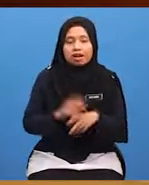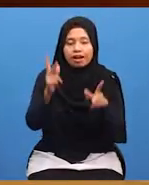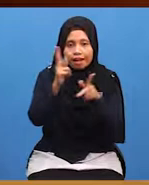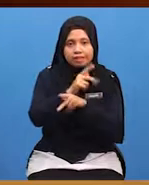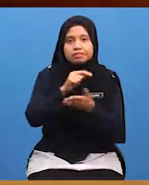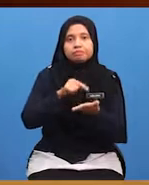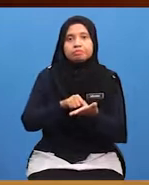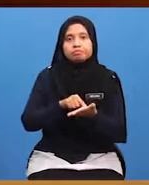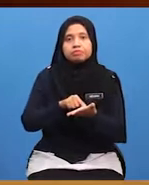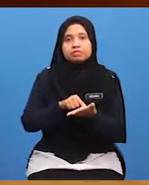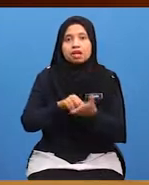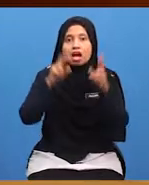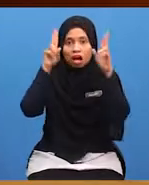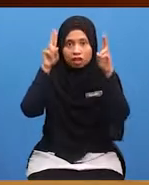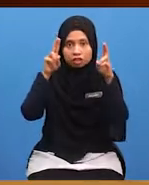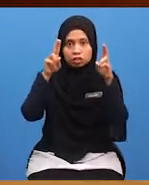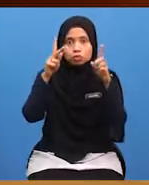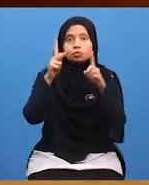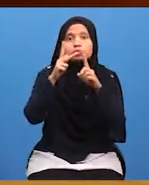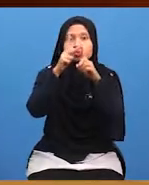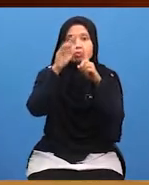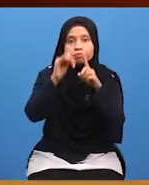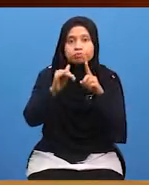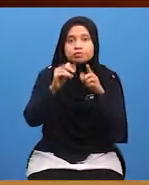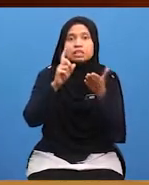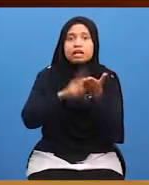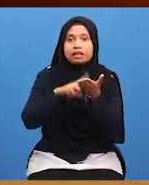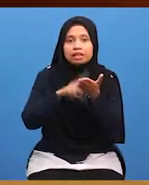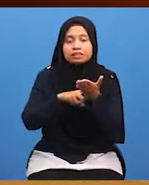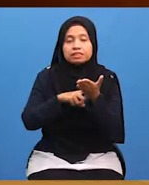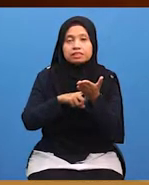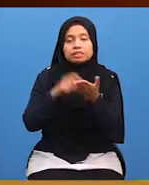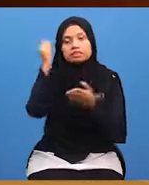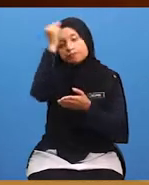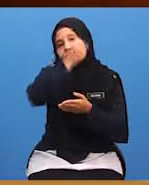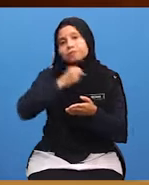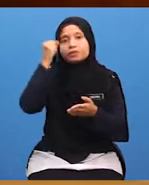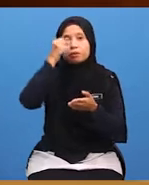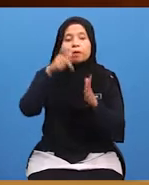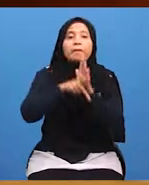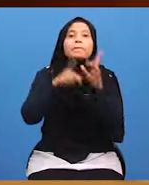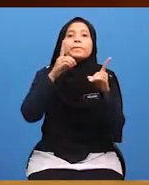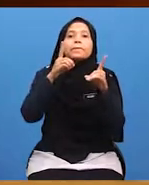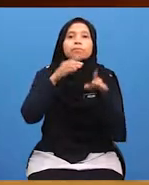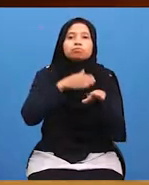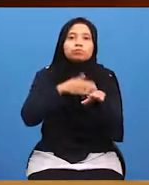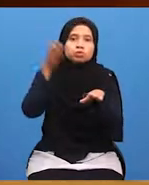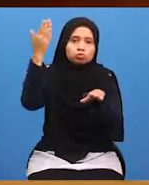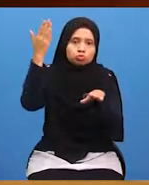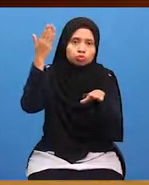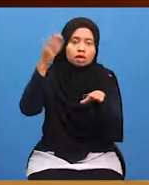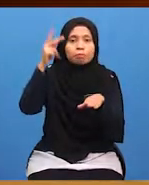ini, tajuk khusus yang akan dibincangkan oleh cikgu ialah ciri-ciri pendidikan pada zaman Khalifah